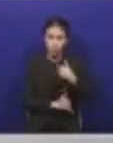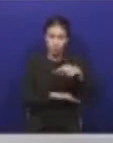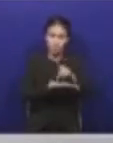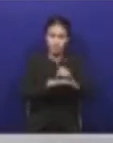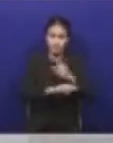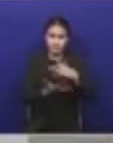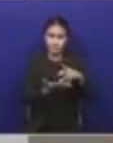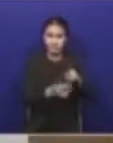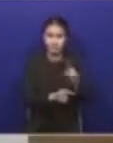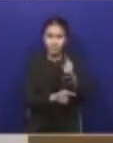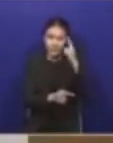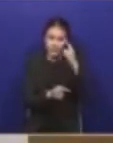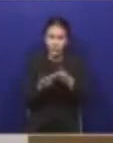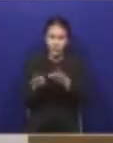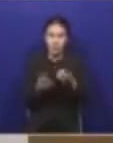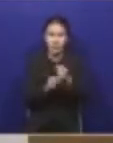มีกระบวนการทั้งหมดในการ